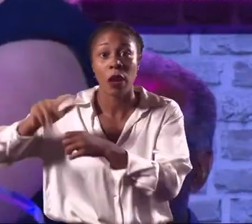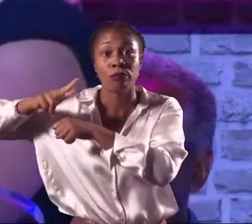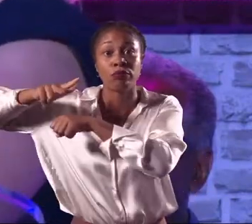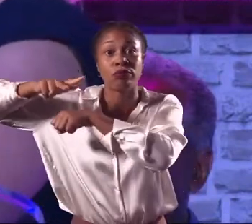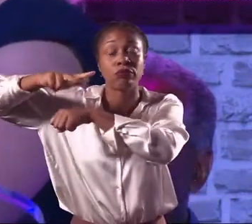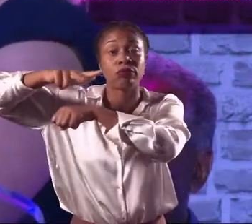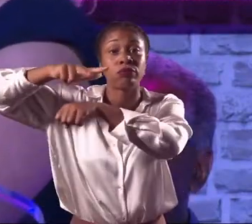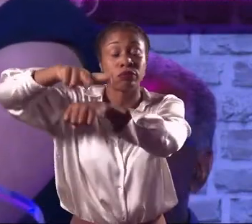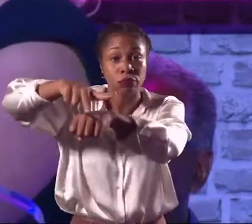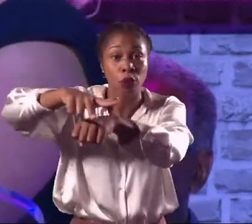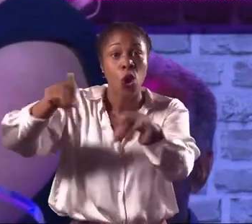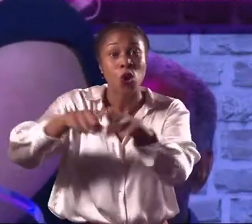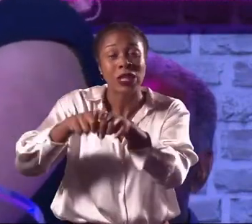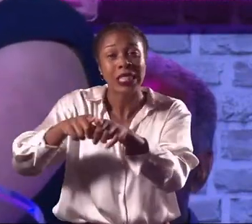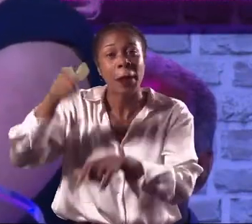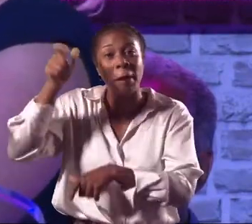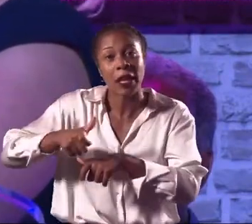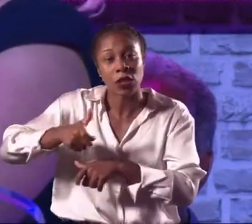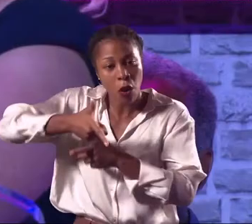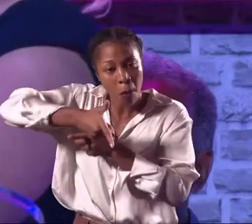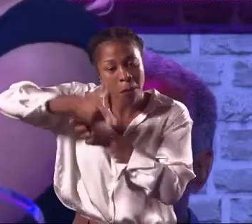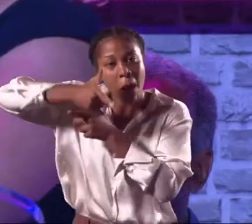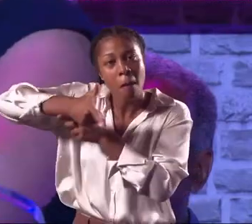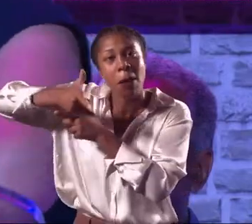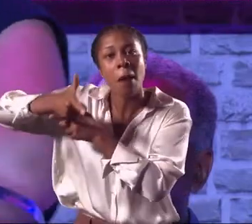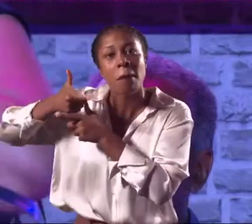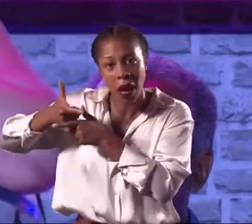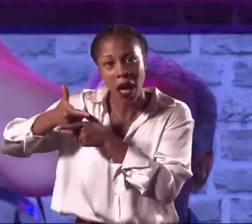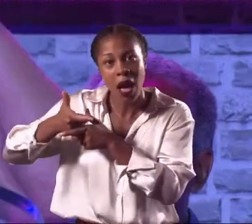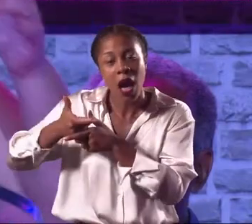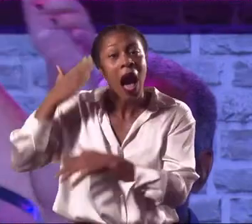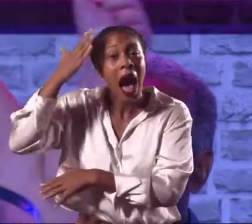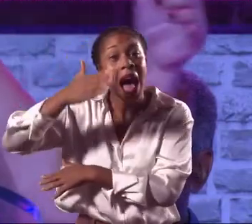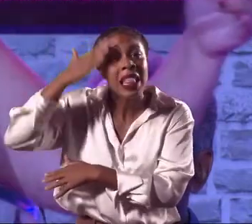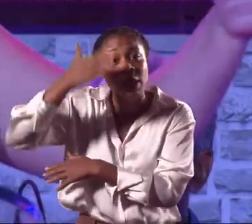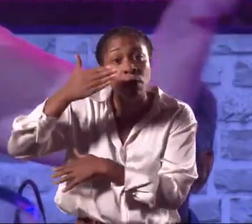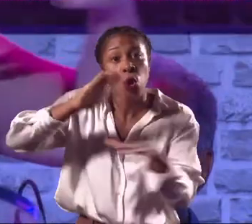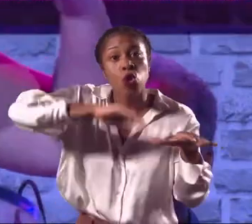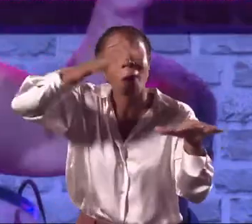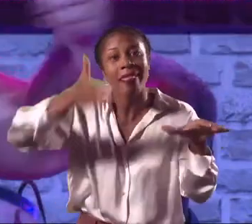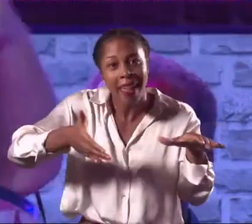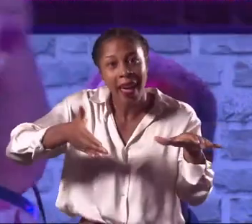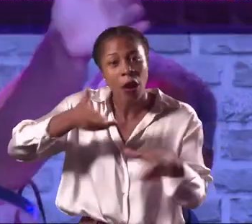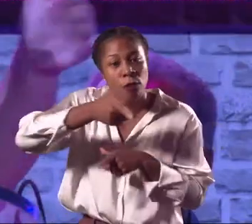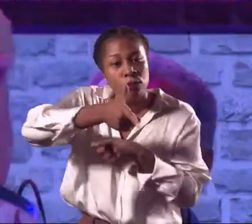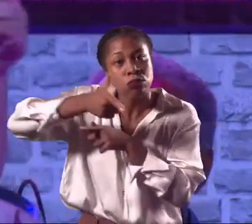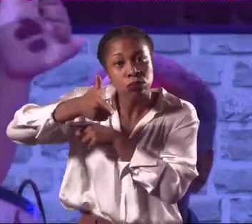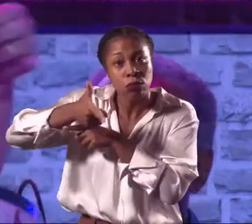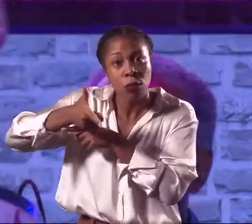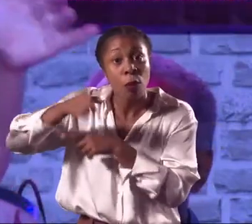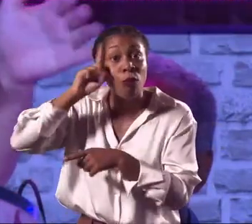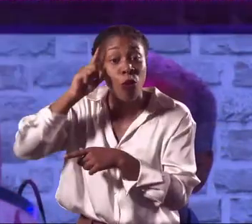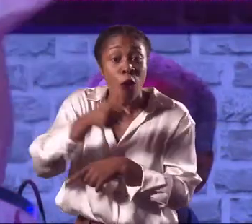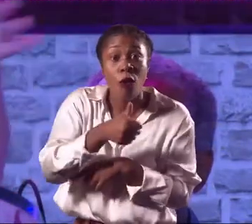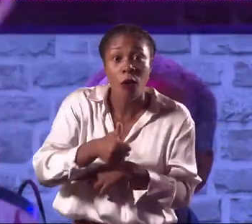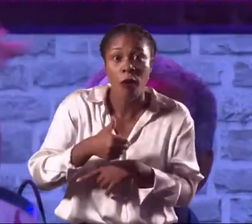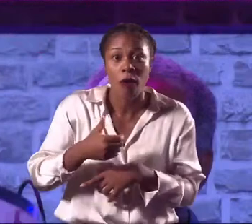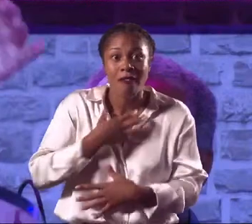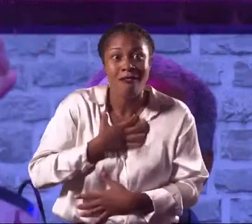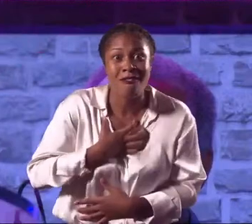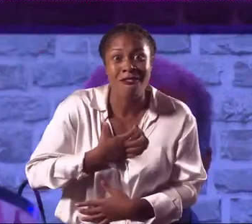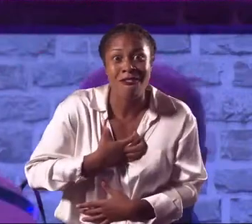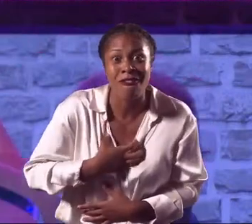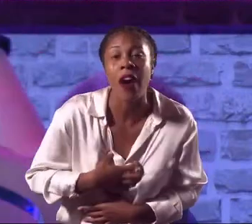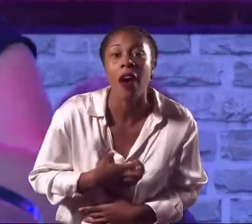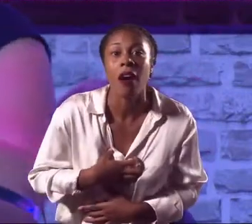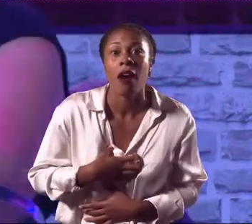des snipers pour tuer 10 000 dromadaires qui étaient tellement assoiffés qu'ils se dirigeaient vers les points d'eau où